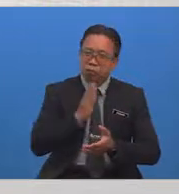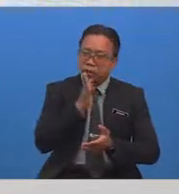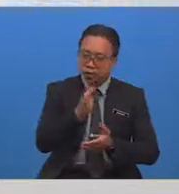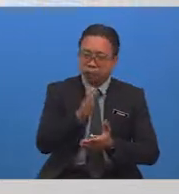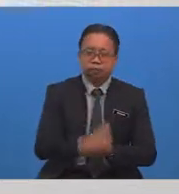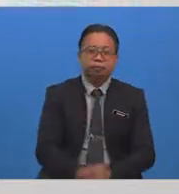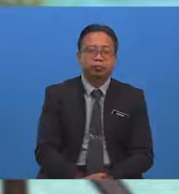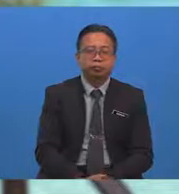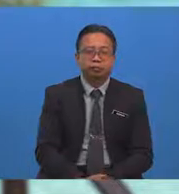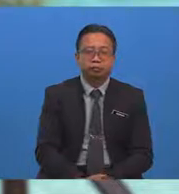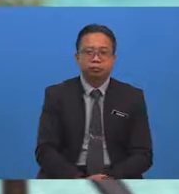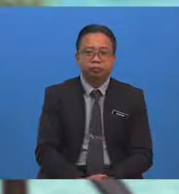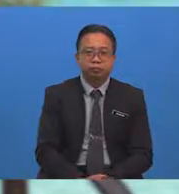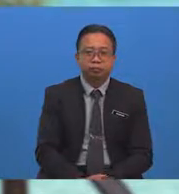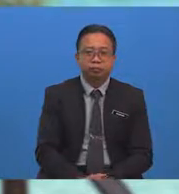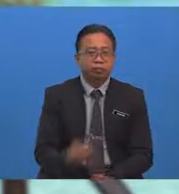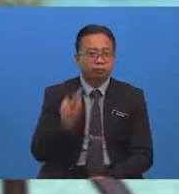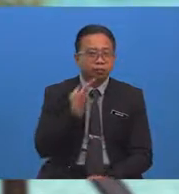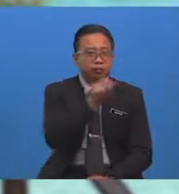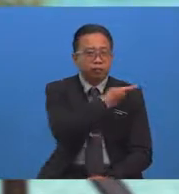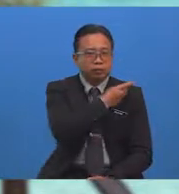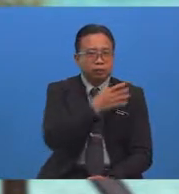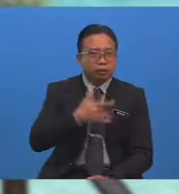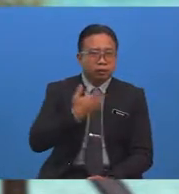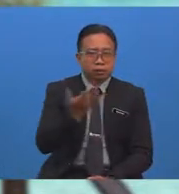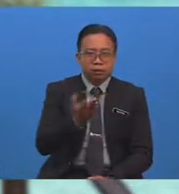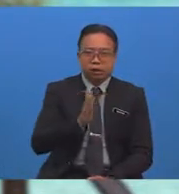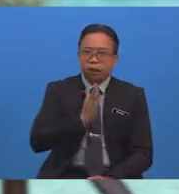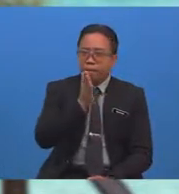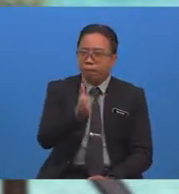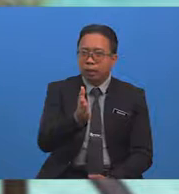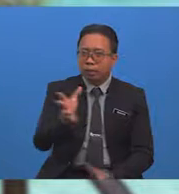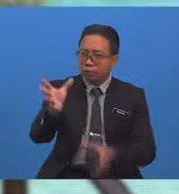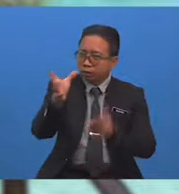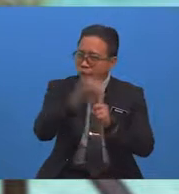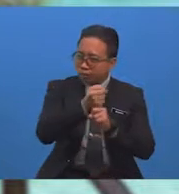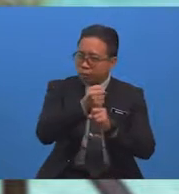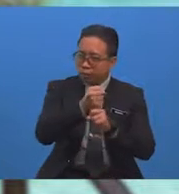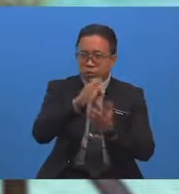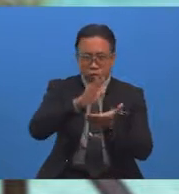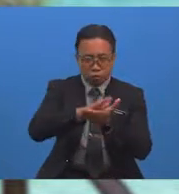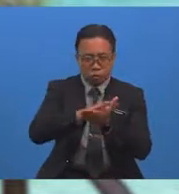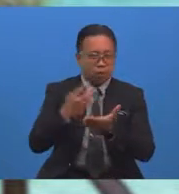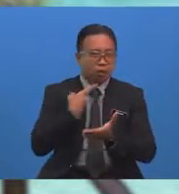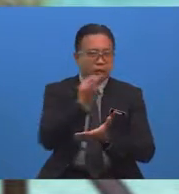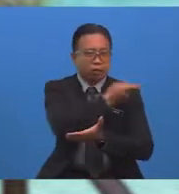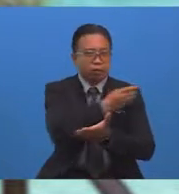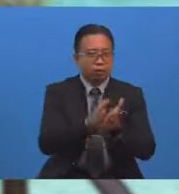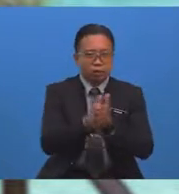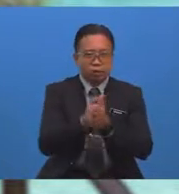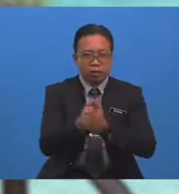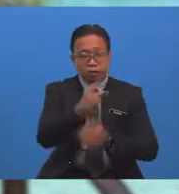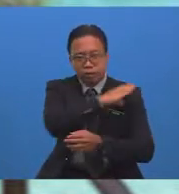sekolah sudah tentu kita akan merasa bangga atas pencapaian sekolah kita kerajinan dan usaha